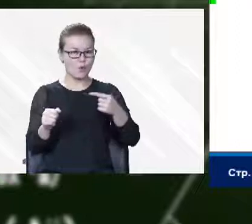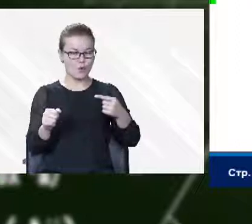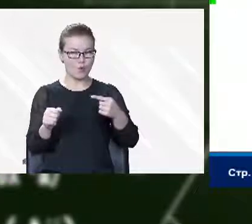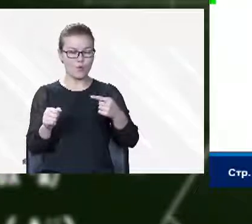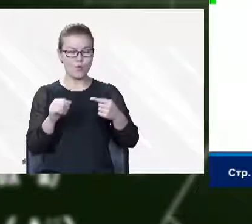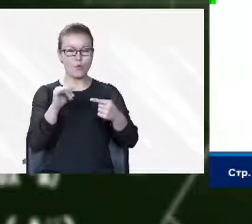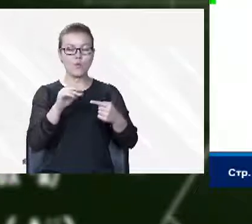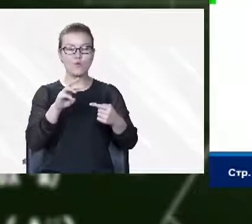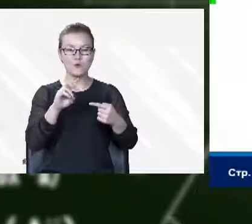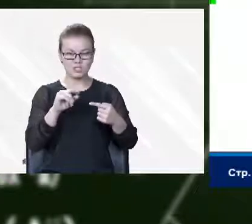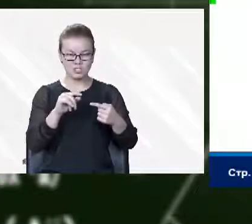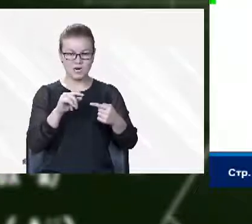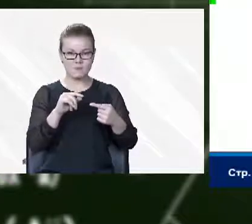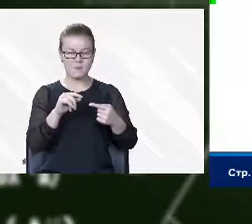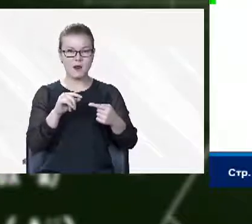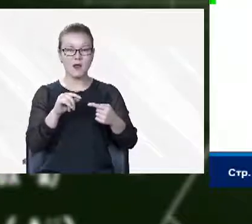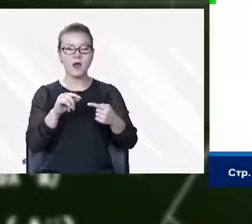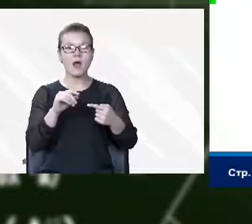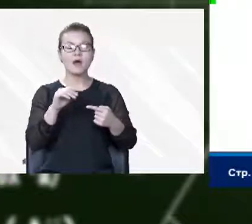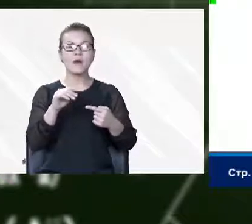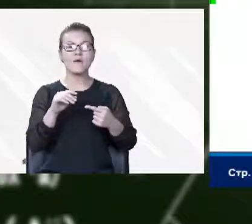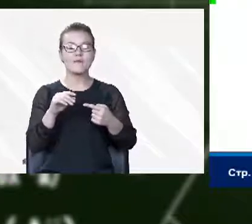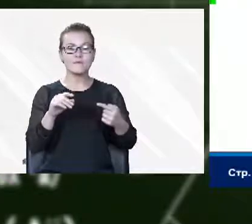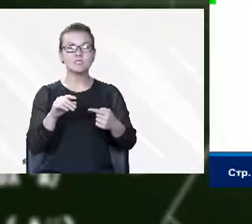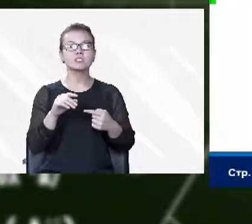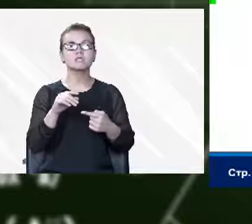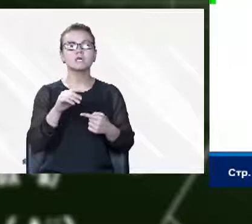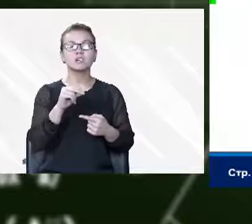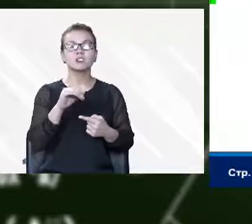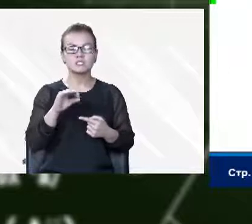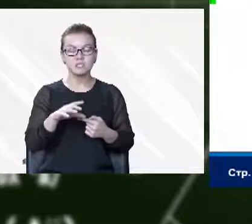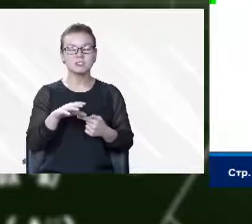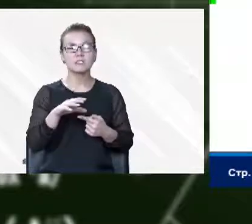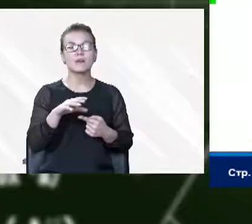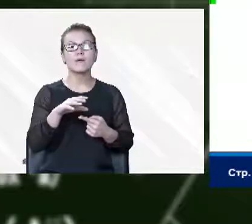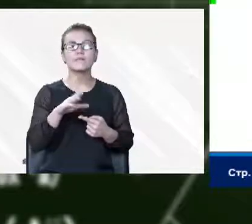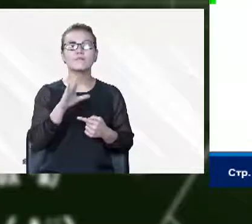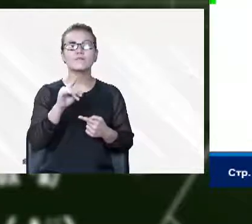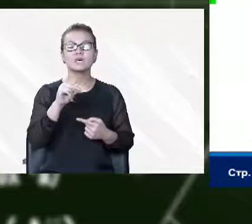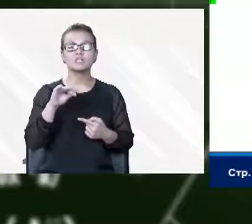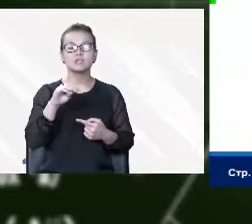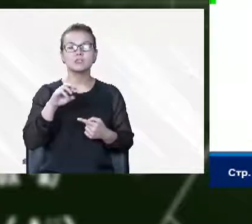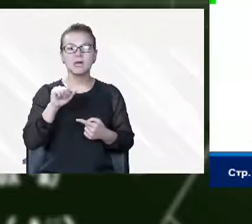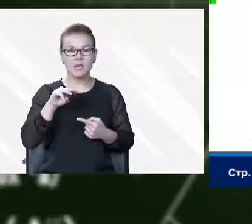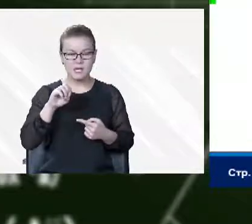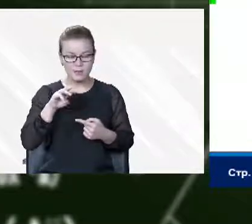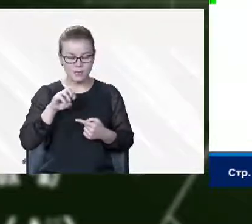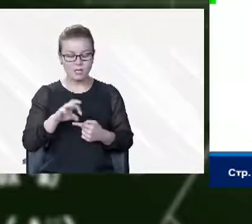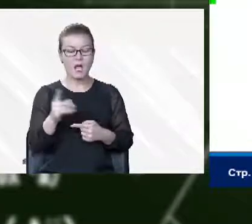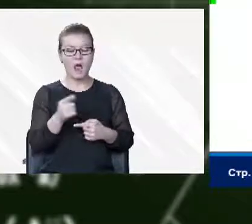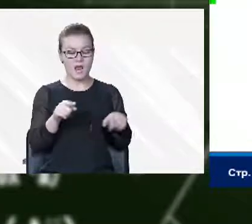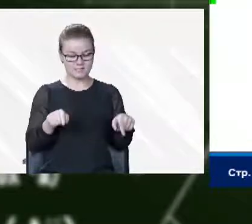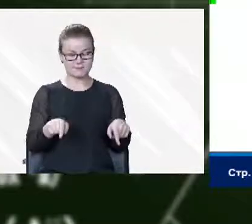уменьшаемого вычесть числитель вычитаемого, а знаменатель оставить